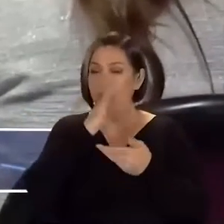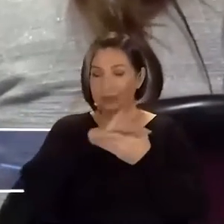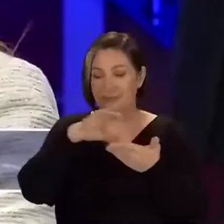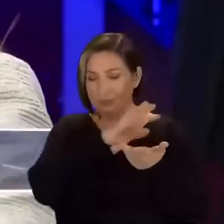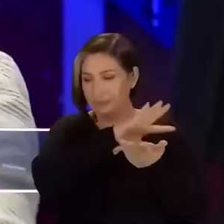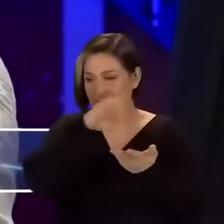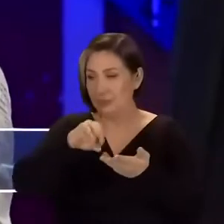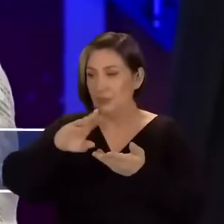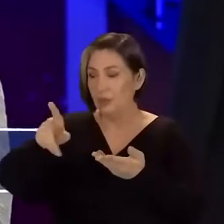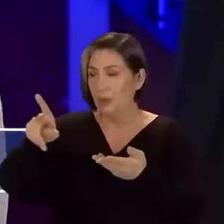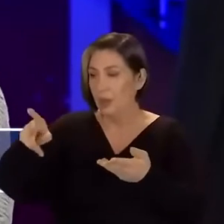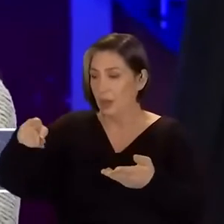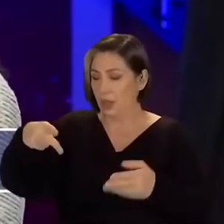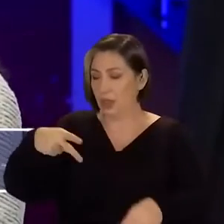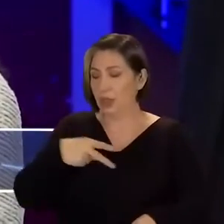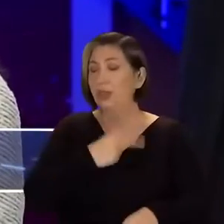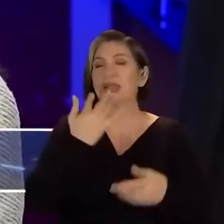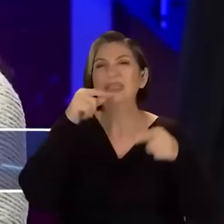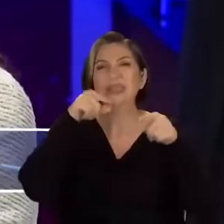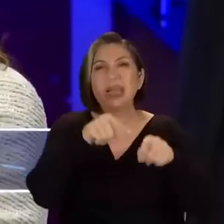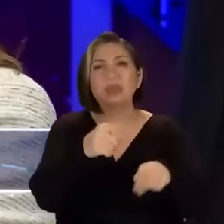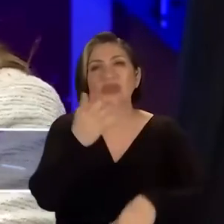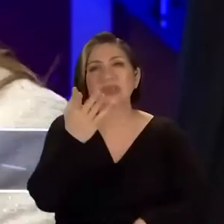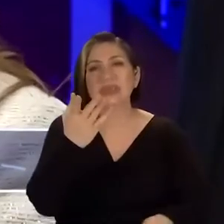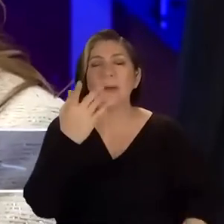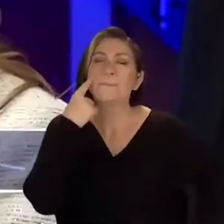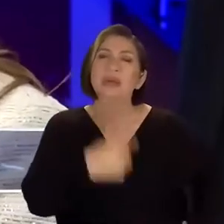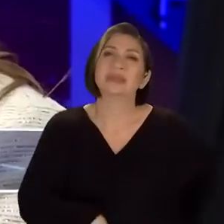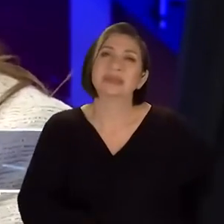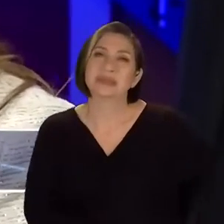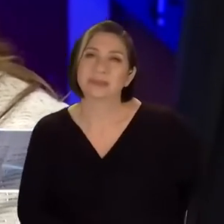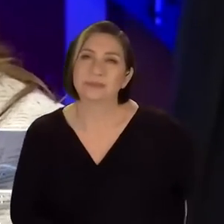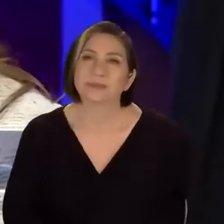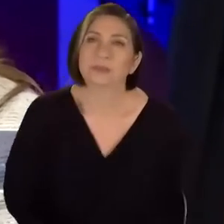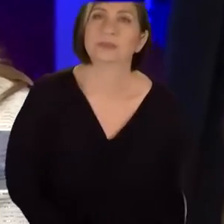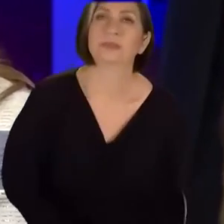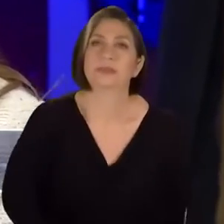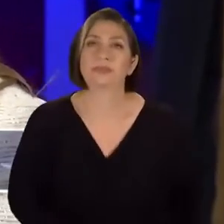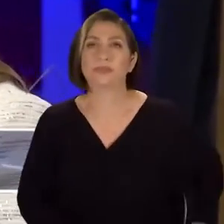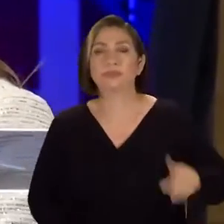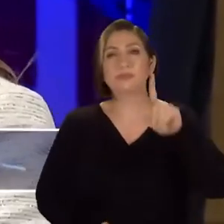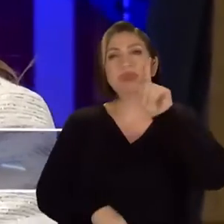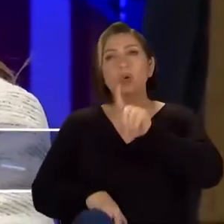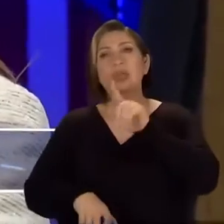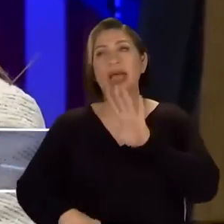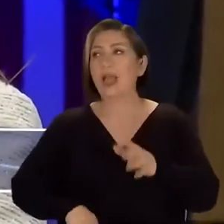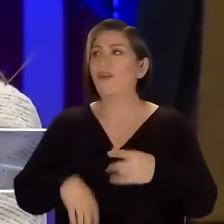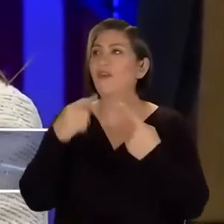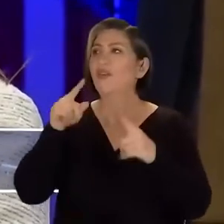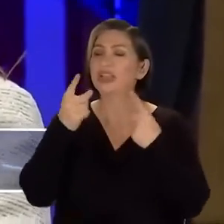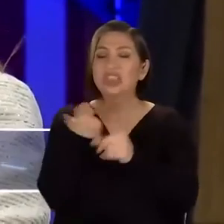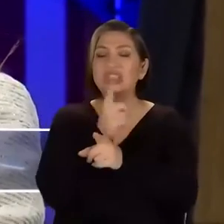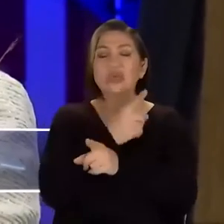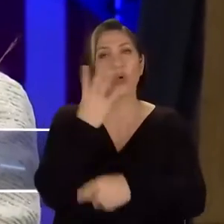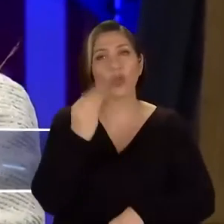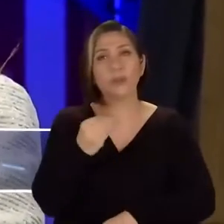dönüşür ve elden ele dolaşır. Nasıl takip edeceksiniz bunu? Şimdi baktığınız zaman o yüzden bir noktaya kadar tabii çok farklı çeşitleri